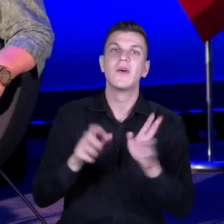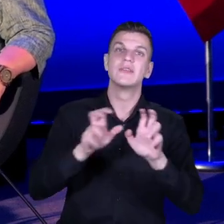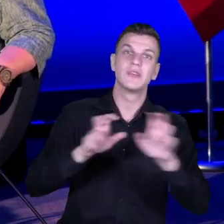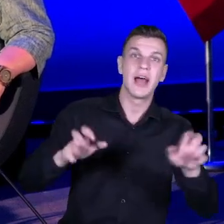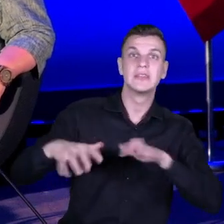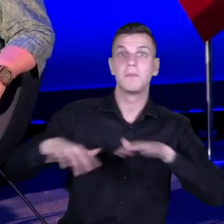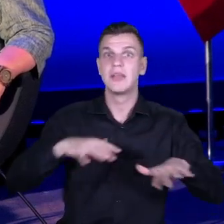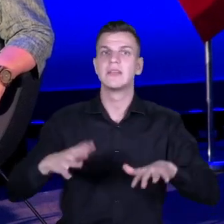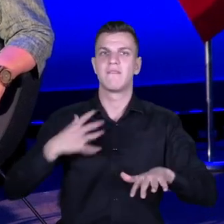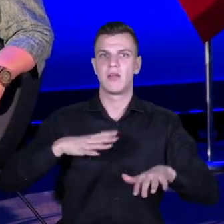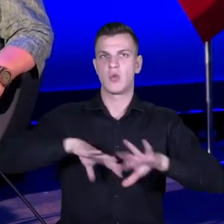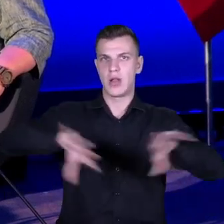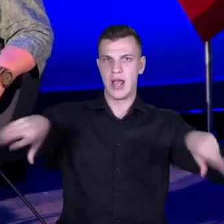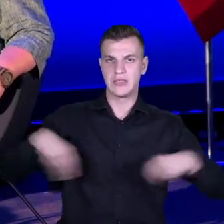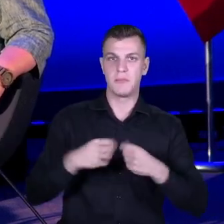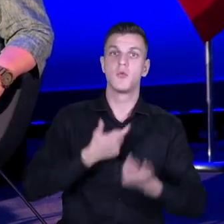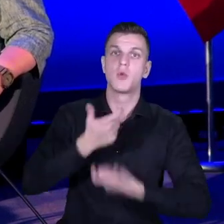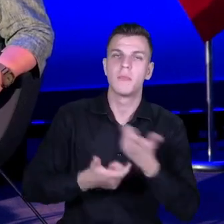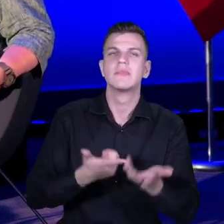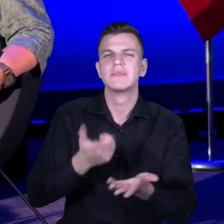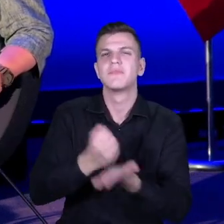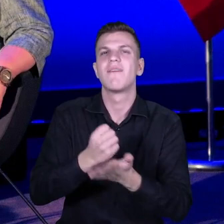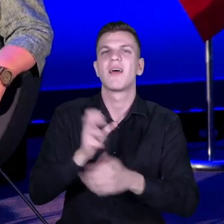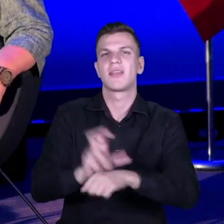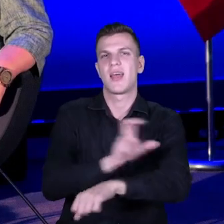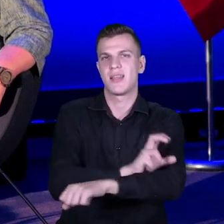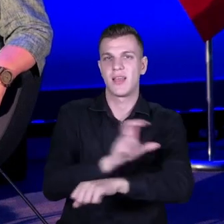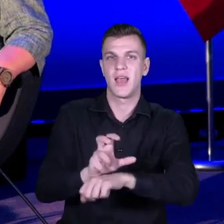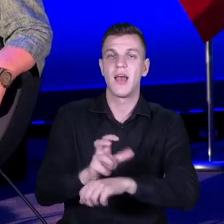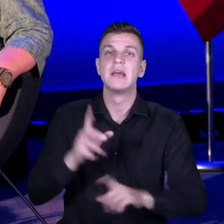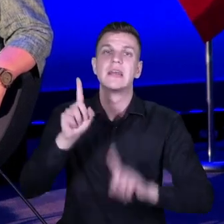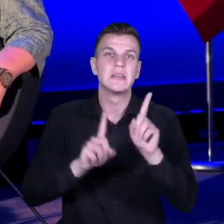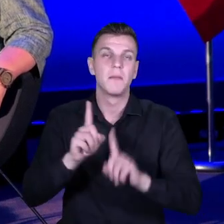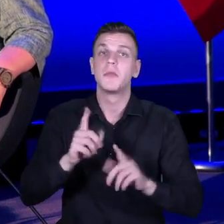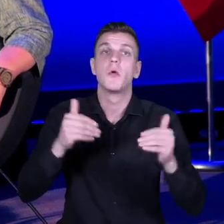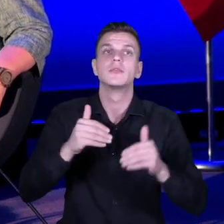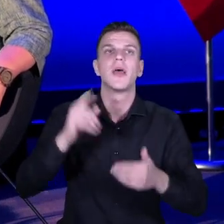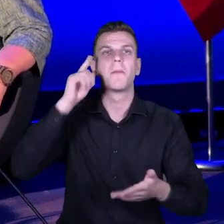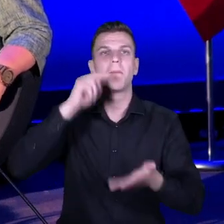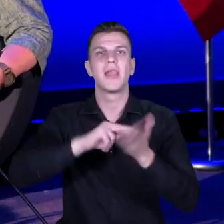wspólnie poszukać, tak, w rozwiązaniach technicznych. Czasem to wystarczy odpowiednio ułożyć plan lekcji